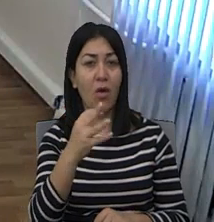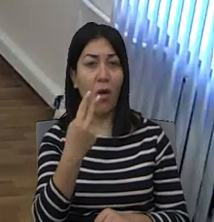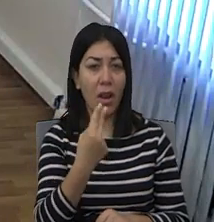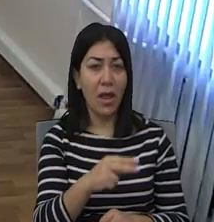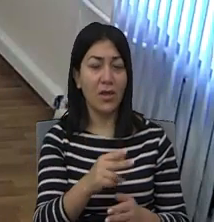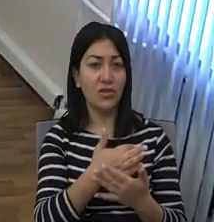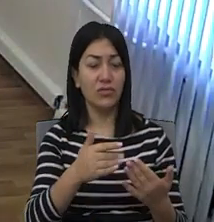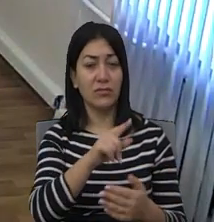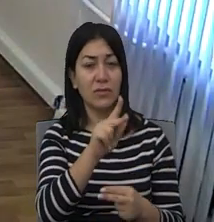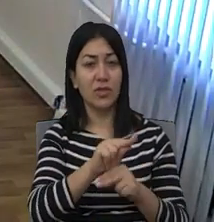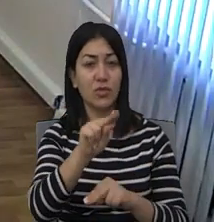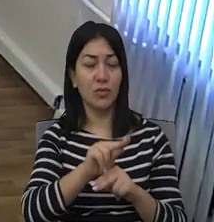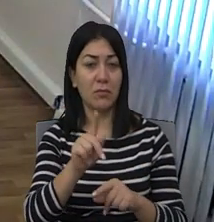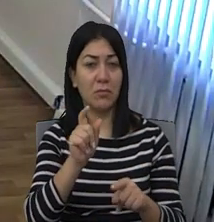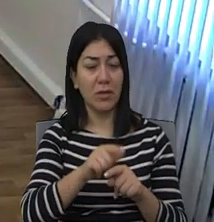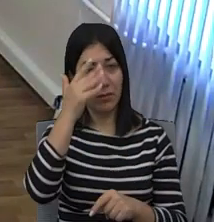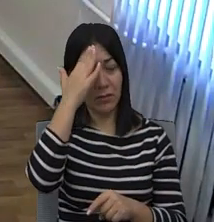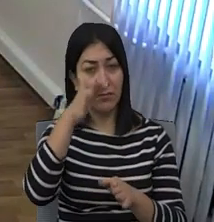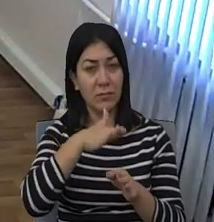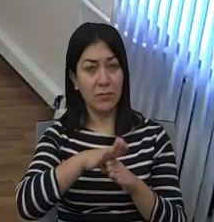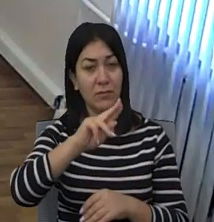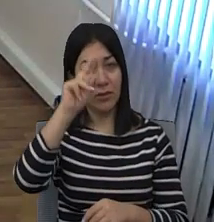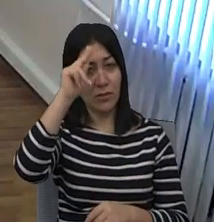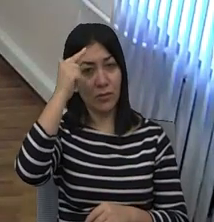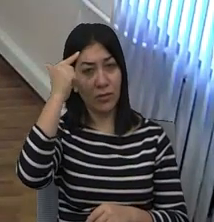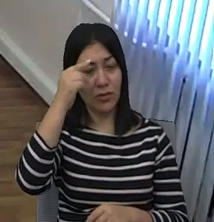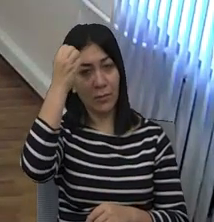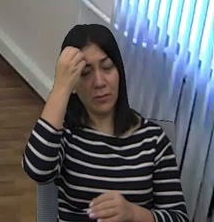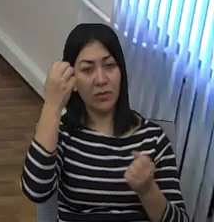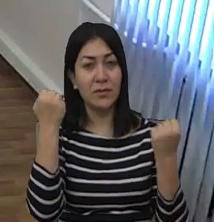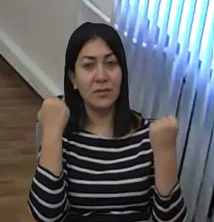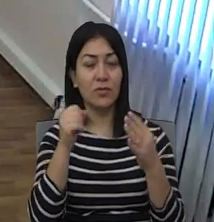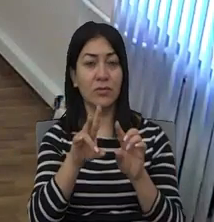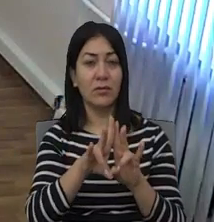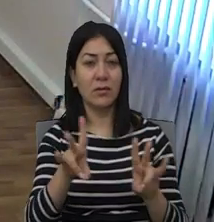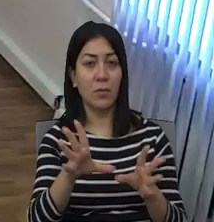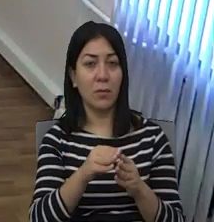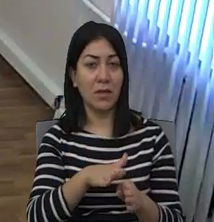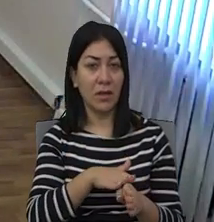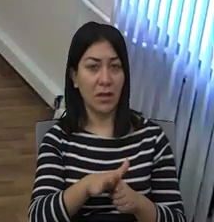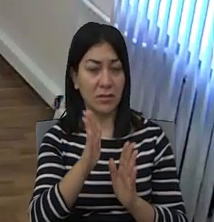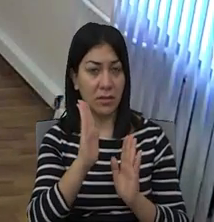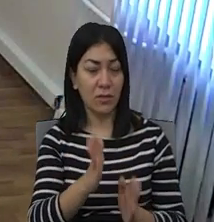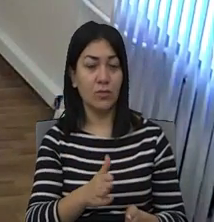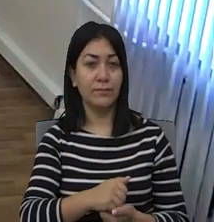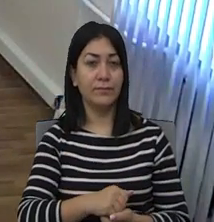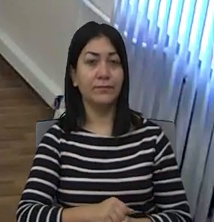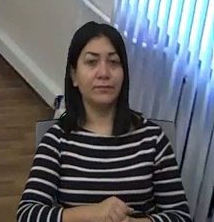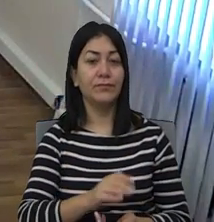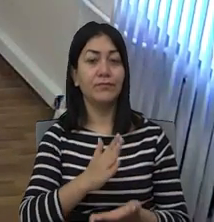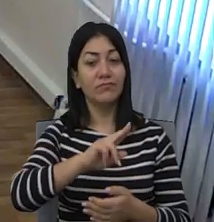քաղաքացիական կրթության բաղադրիչն է, որը նախատեսում է արդեն իսկ գործող այդ քաղ կրթության